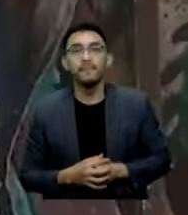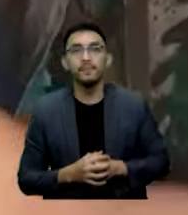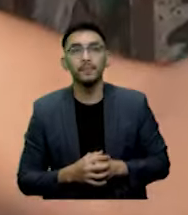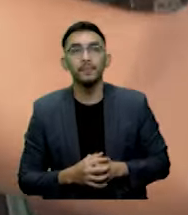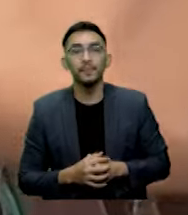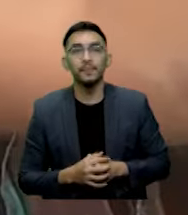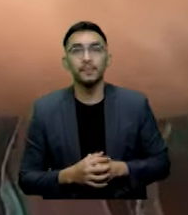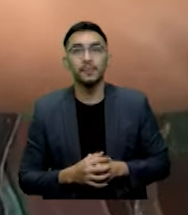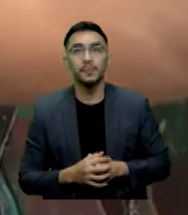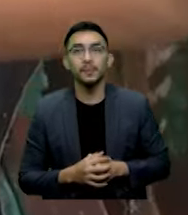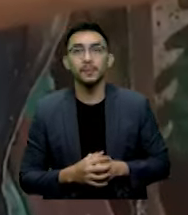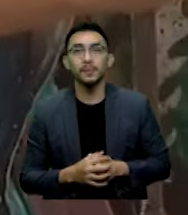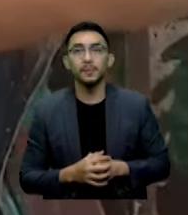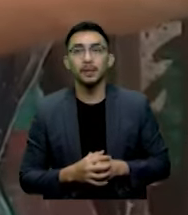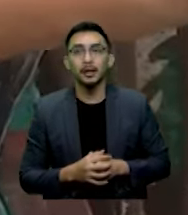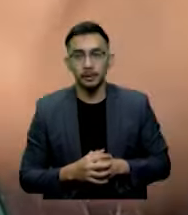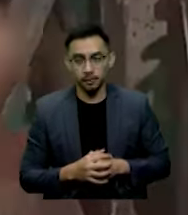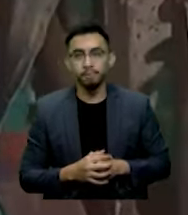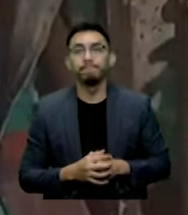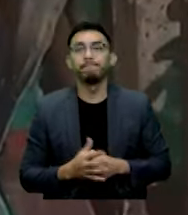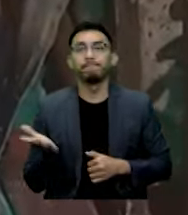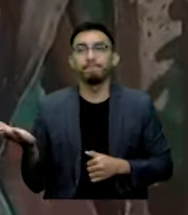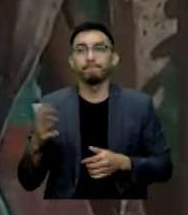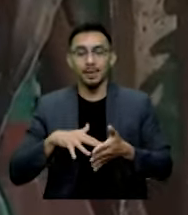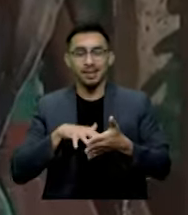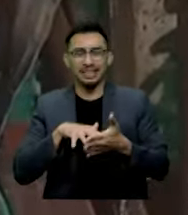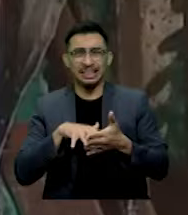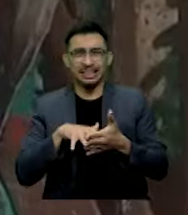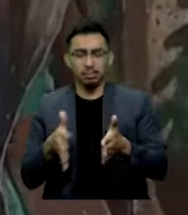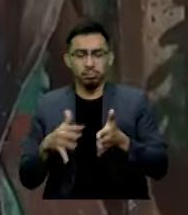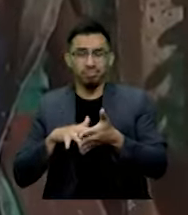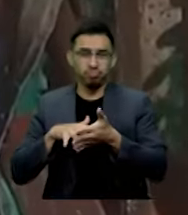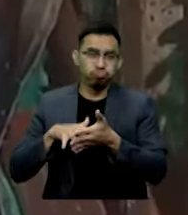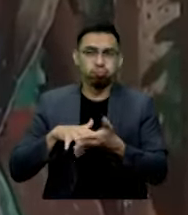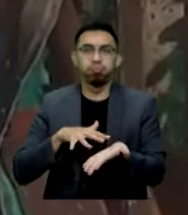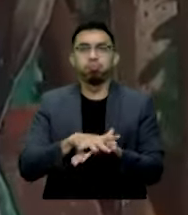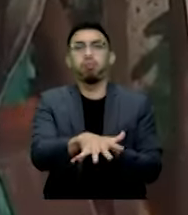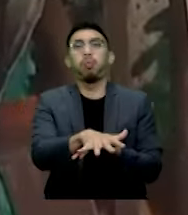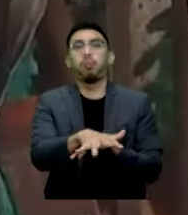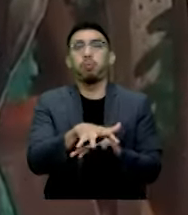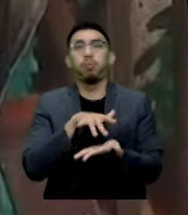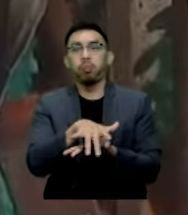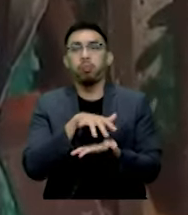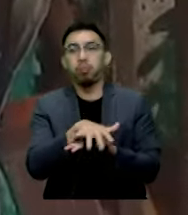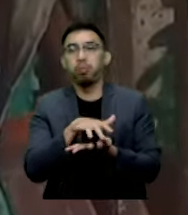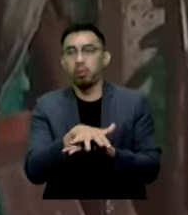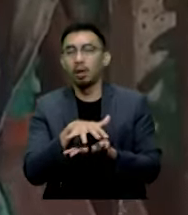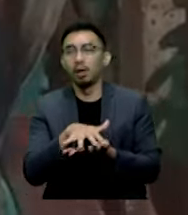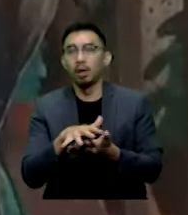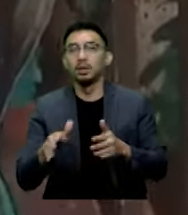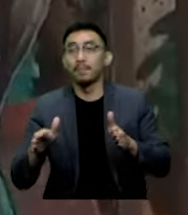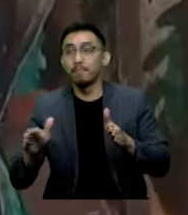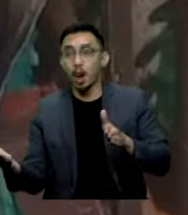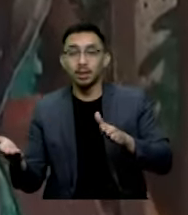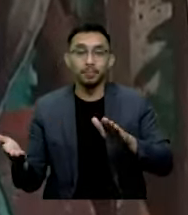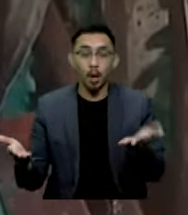Cuma dikarenakan ada yang jebol rumah di sini, terus di rumah tetangga juga ada yang jebol, masuk ke sini semua, di sini paling pojok. Gitu. Oh, ini yang paling